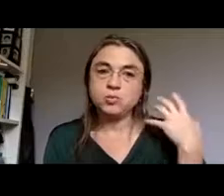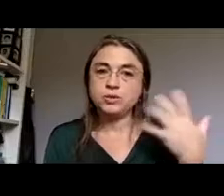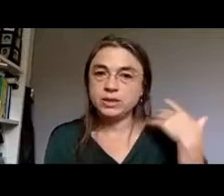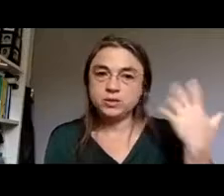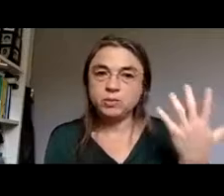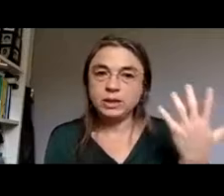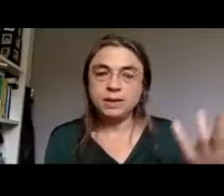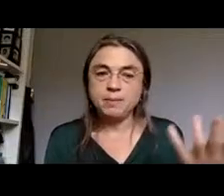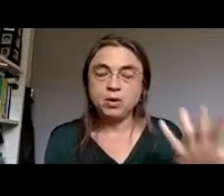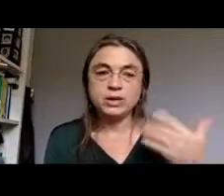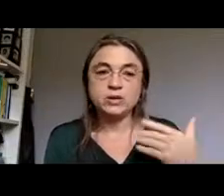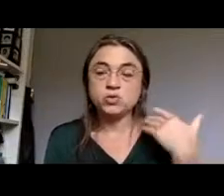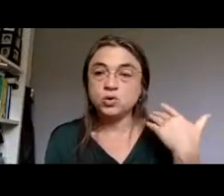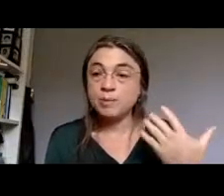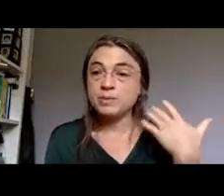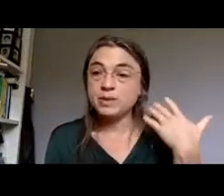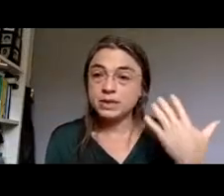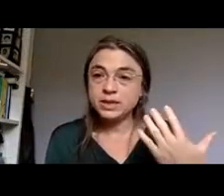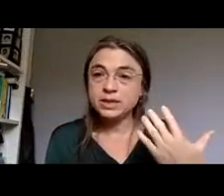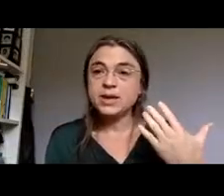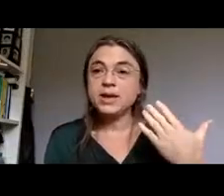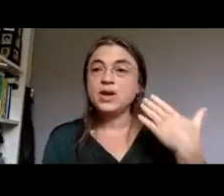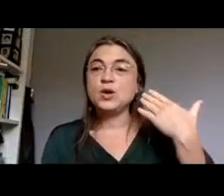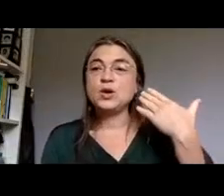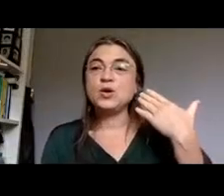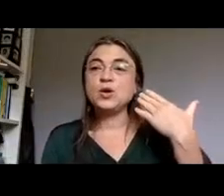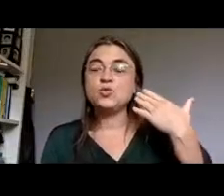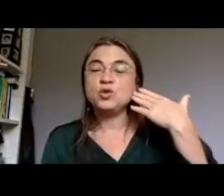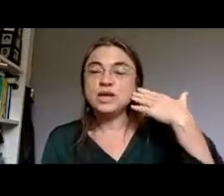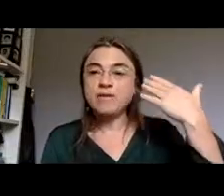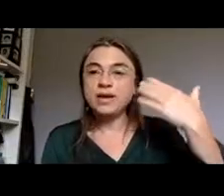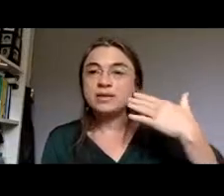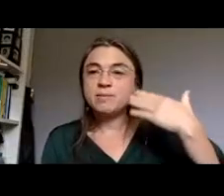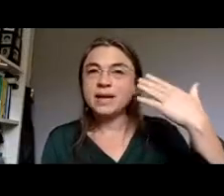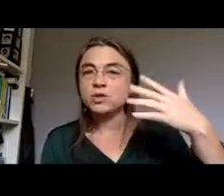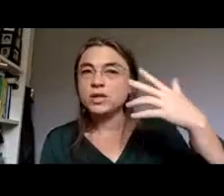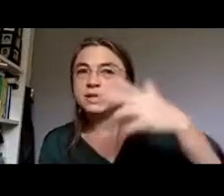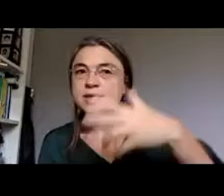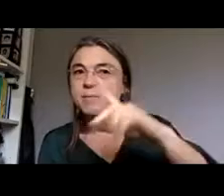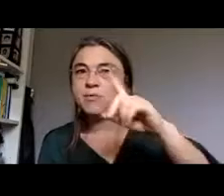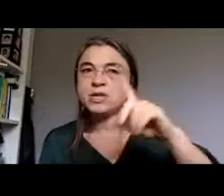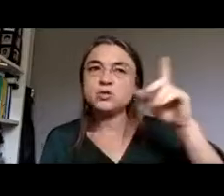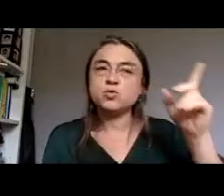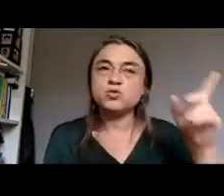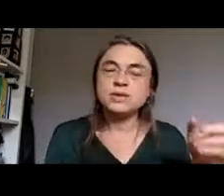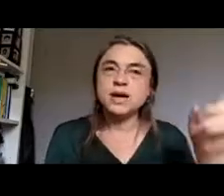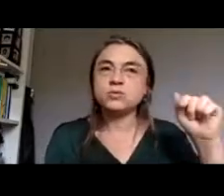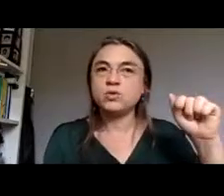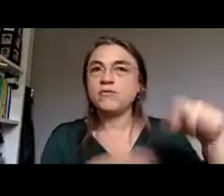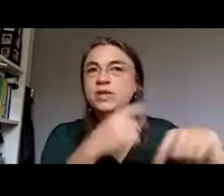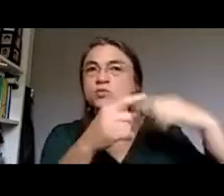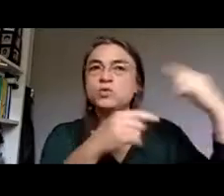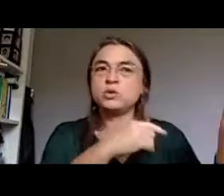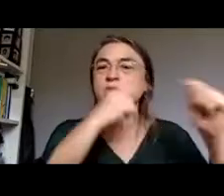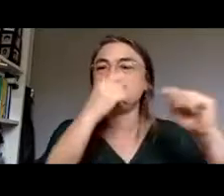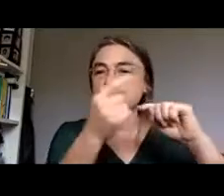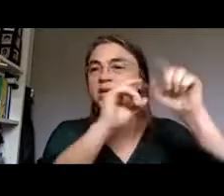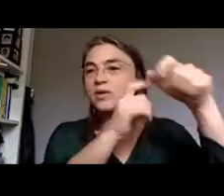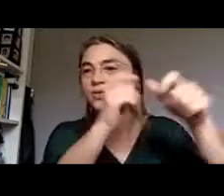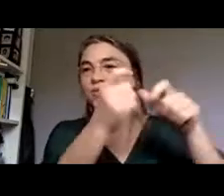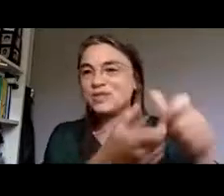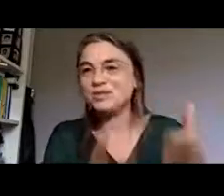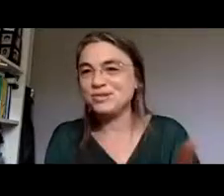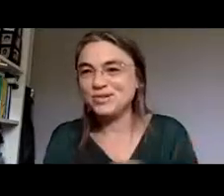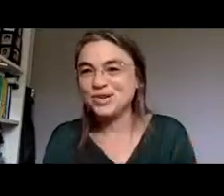sont implantées, qui comprennent la parole, qui nous ont quand même décrit tout le travail. Bah là, tu as dit ça, mais en fait, j'ai entendu ça, et donc en fait, je me suis dit que,